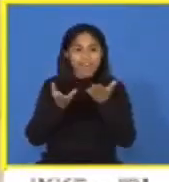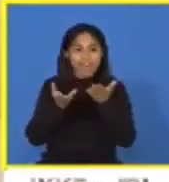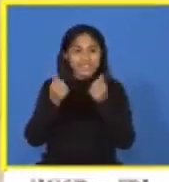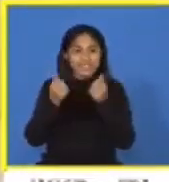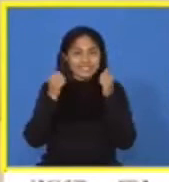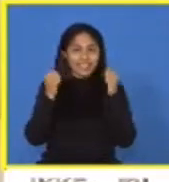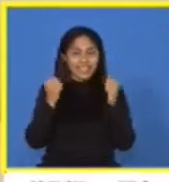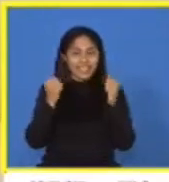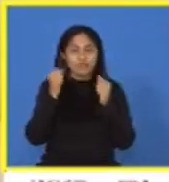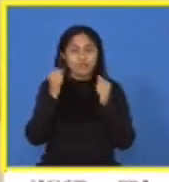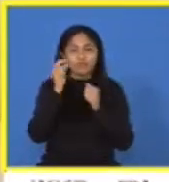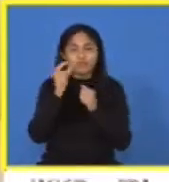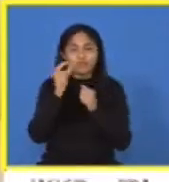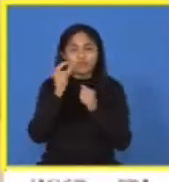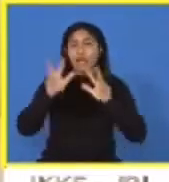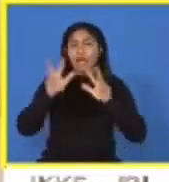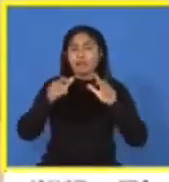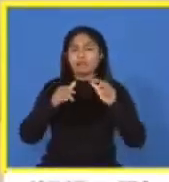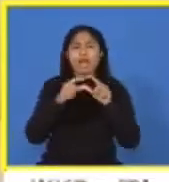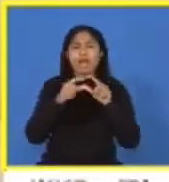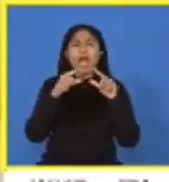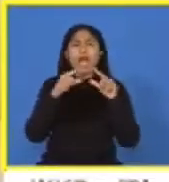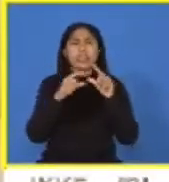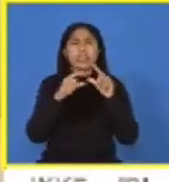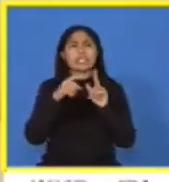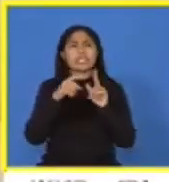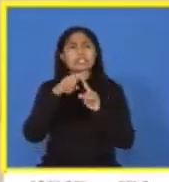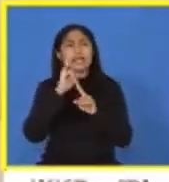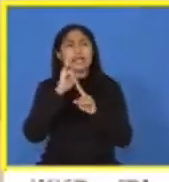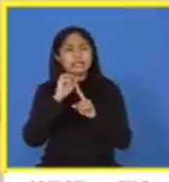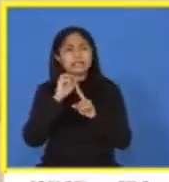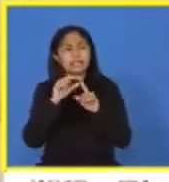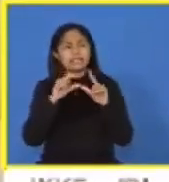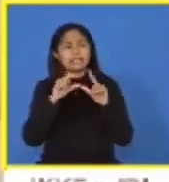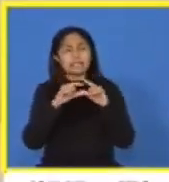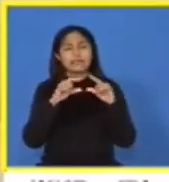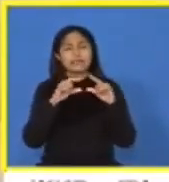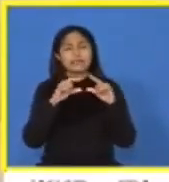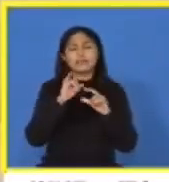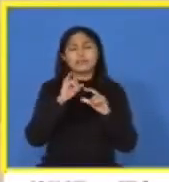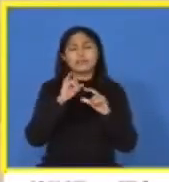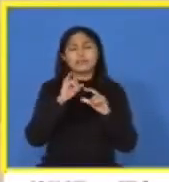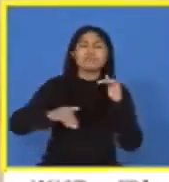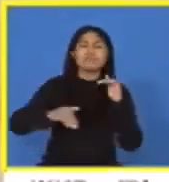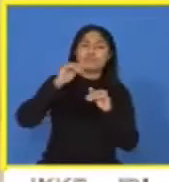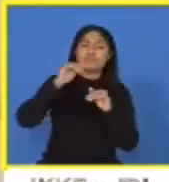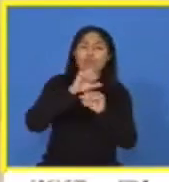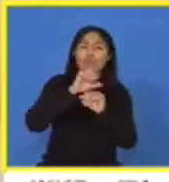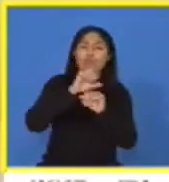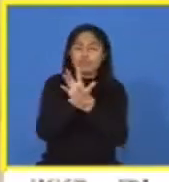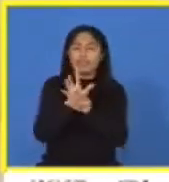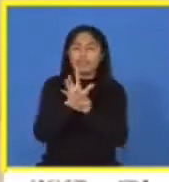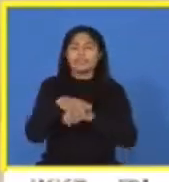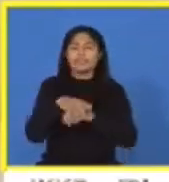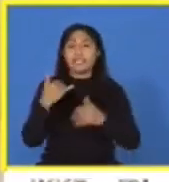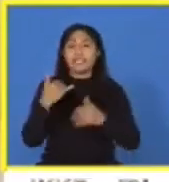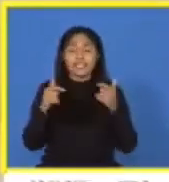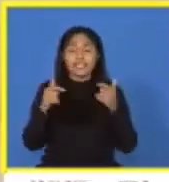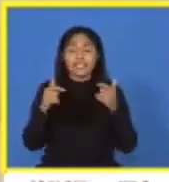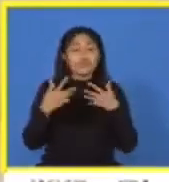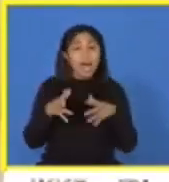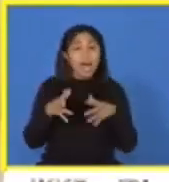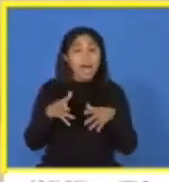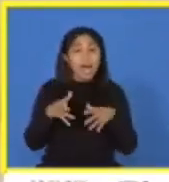untuk antisipasi lonjakan gelombang ketiga COVID-19. Dan saat ini kita sudah terhubung dengan